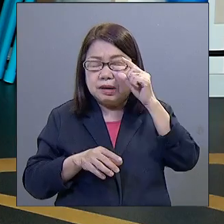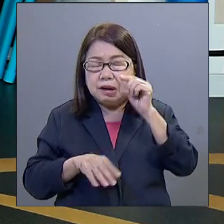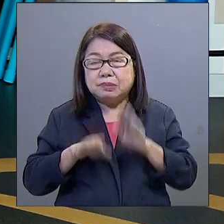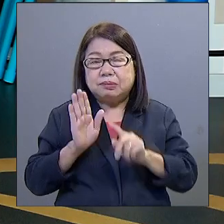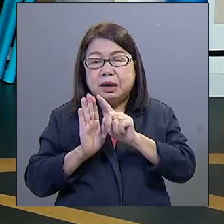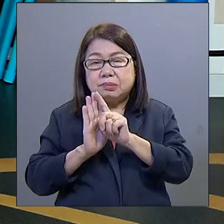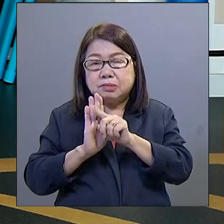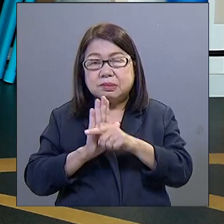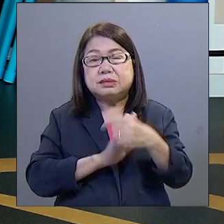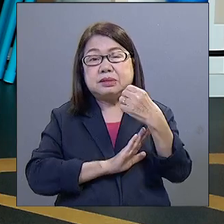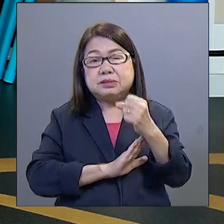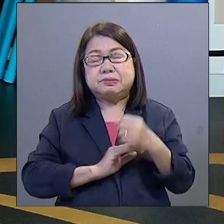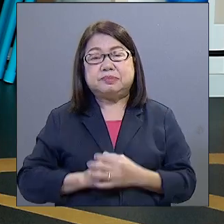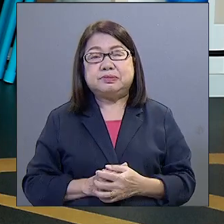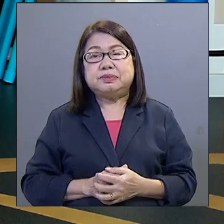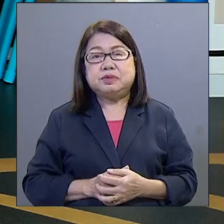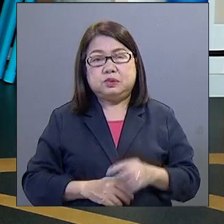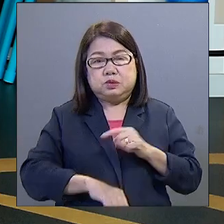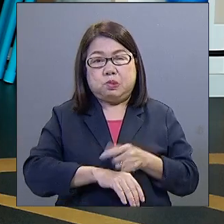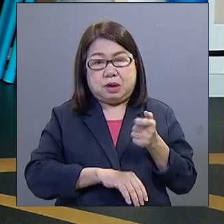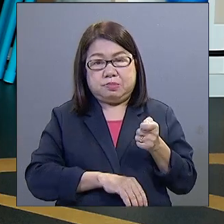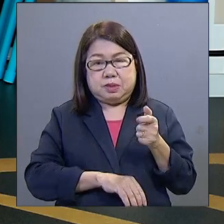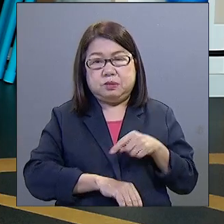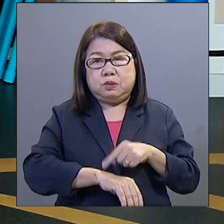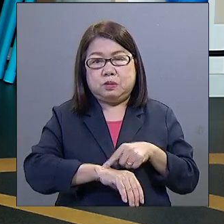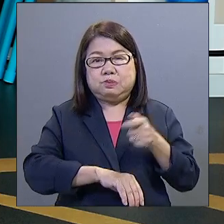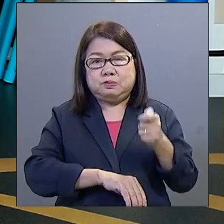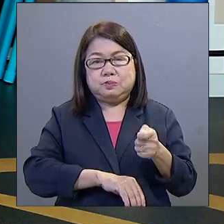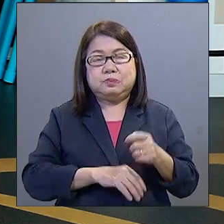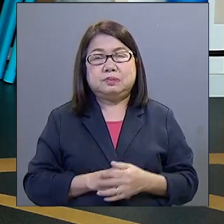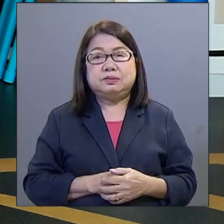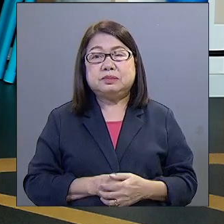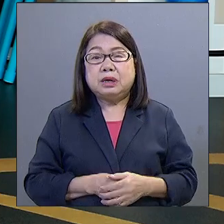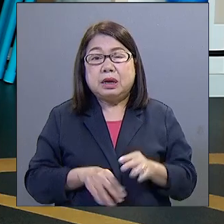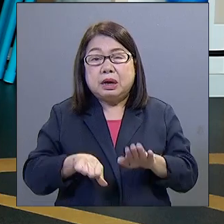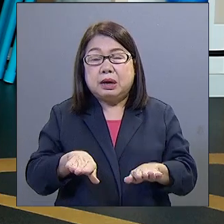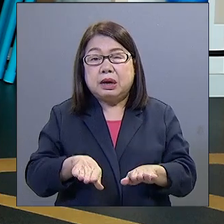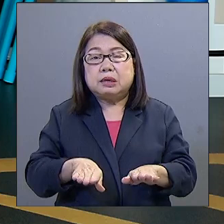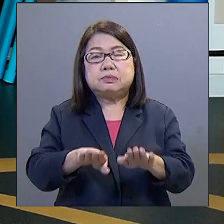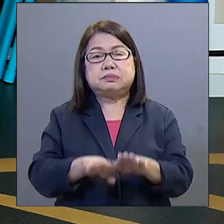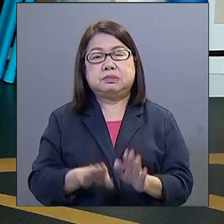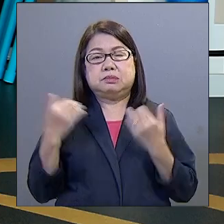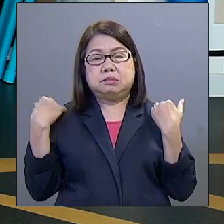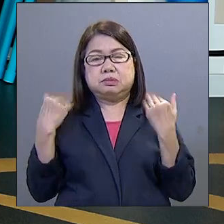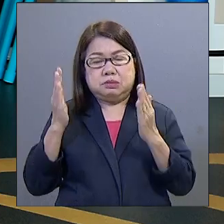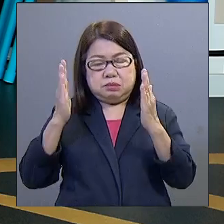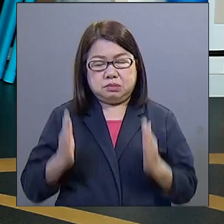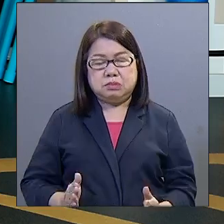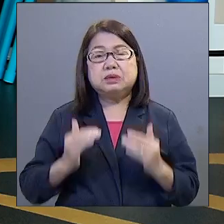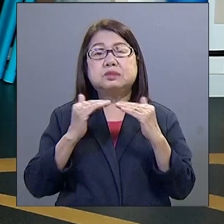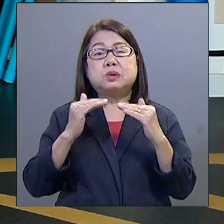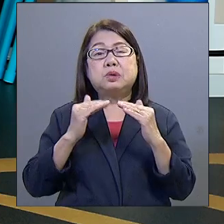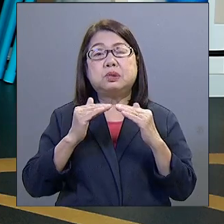ริ่มจากจับ ต้องเริ่มจากไม่จับเลย เริ่มจากไม่ จับเลยเน า ะ ขาชิดกันไหม ขาก็คือยืนเท่าหัวไหล่เลยกลางเท่าหัวไหล่สบายๆ